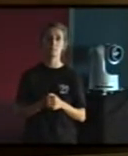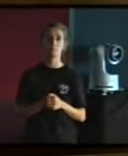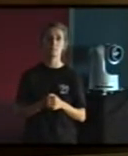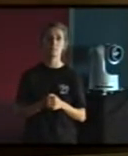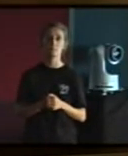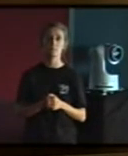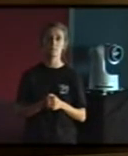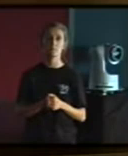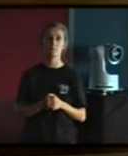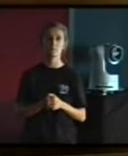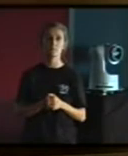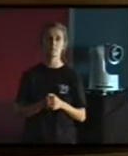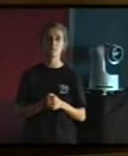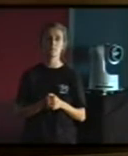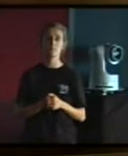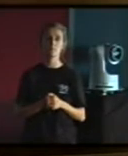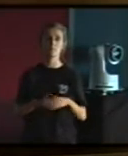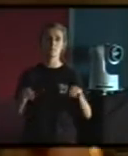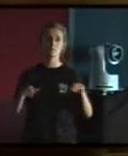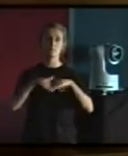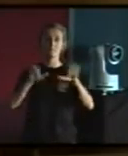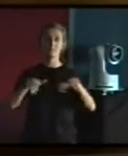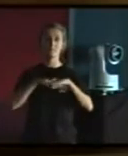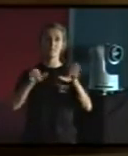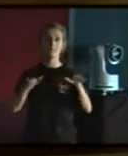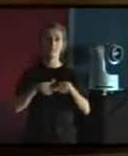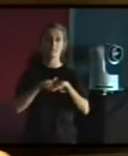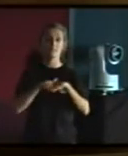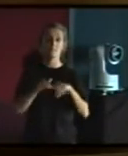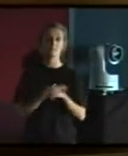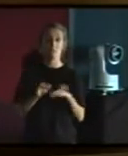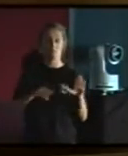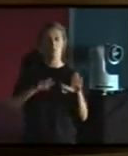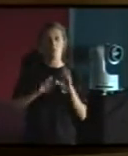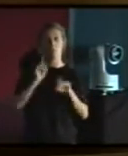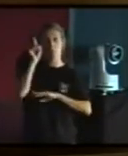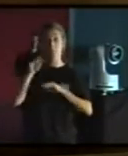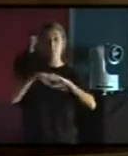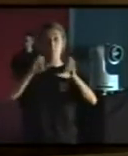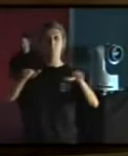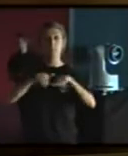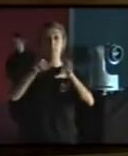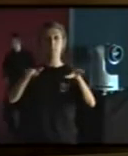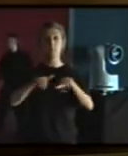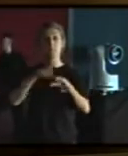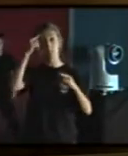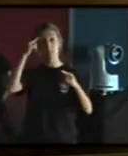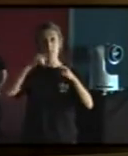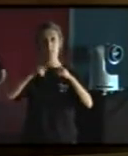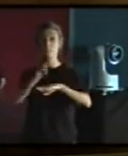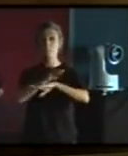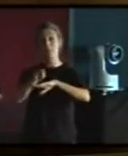là c'est des espaces, la piscine, pour arriver en haut sur une piscine qui donne sur la Sûreté Générale. C'est